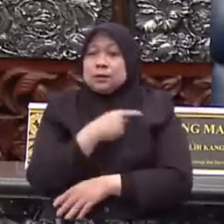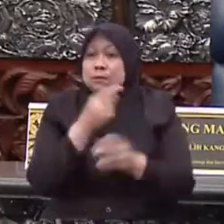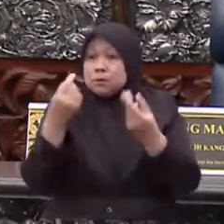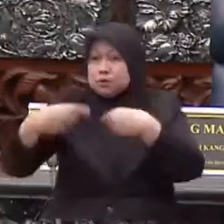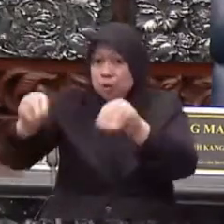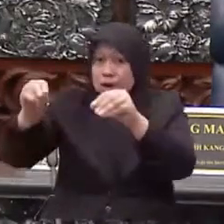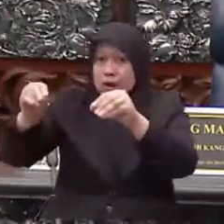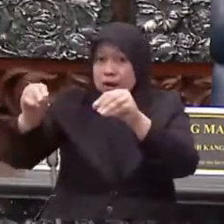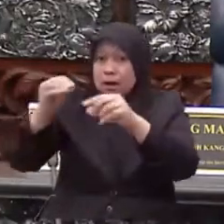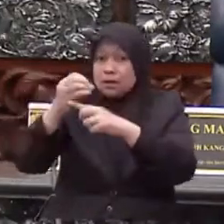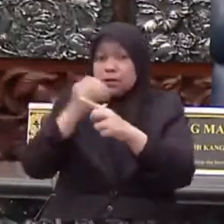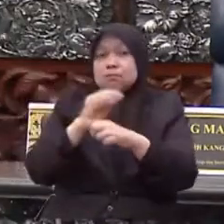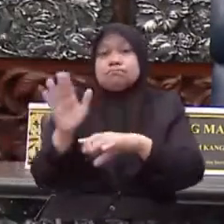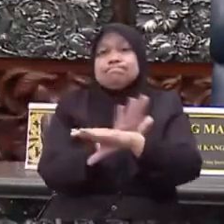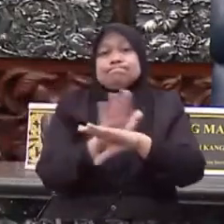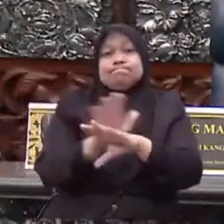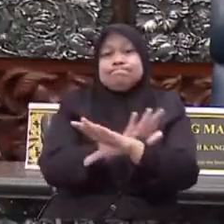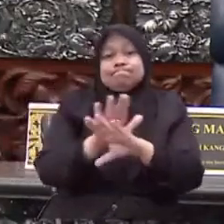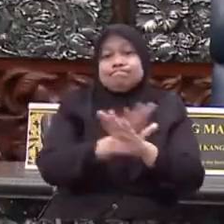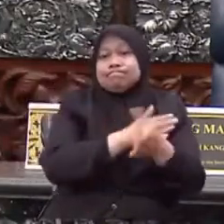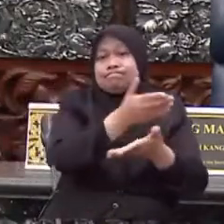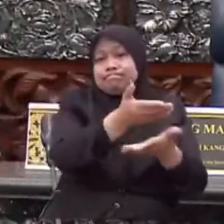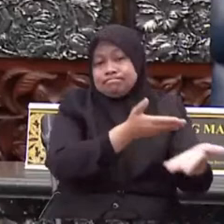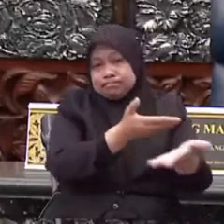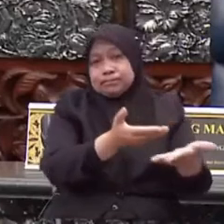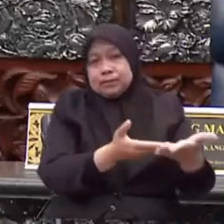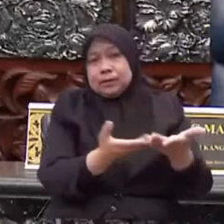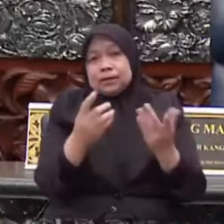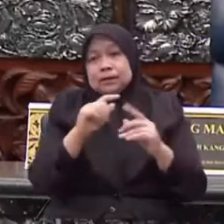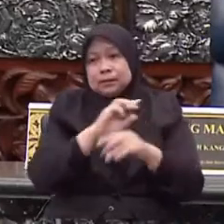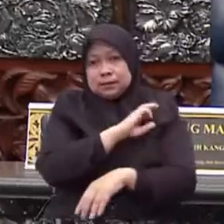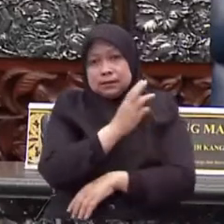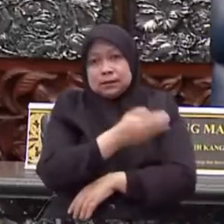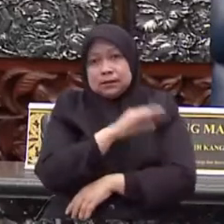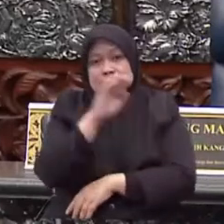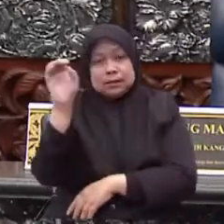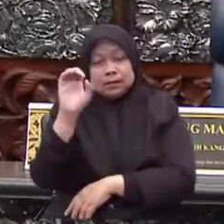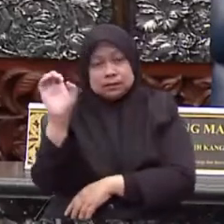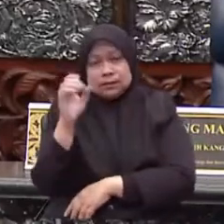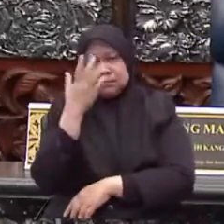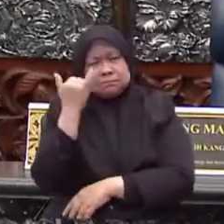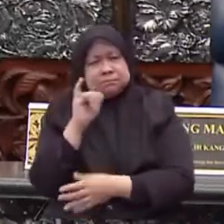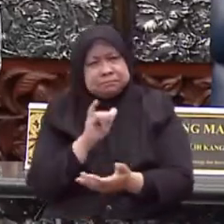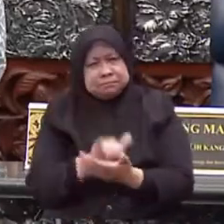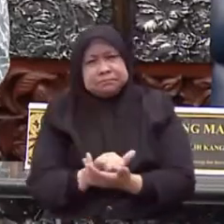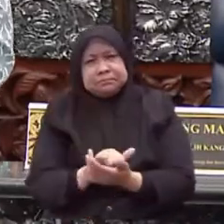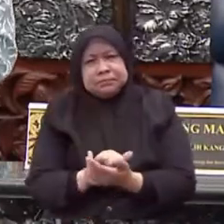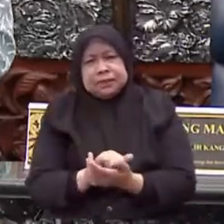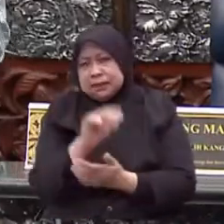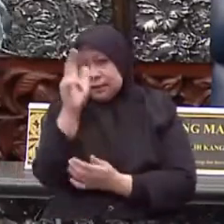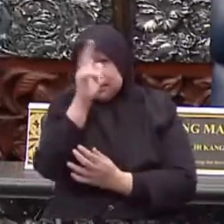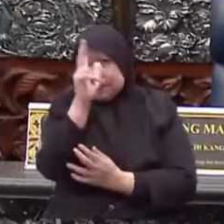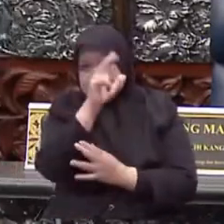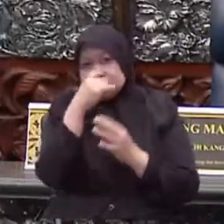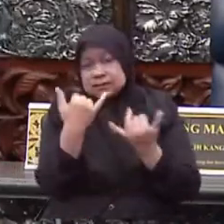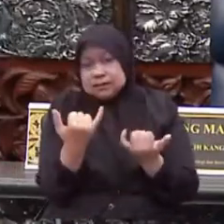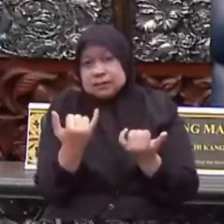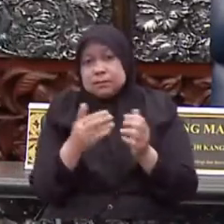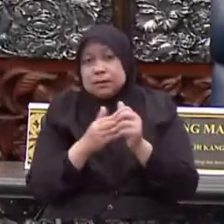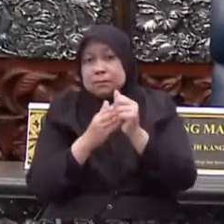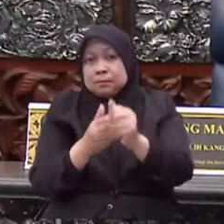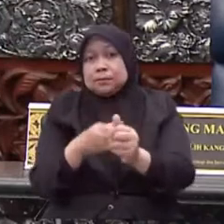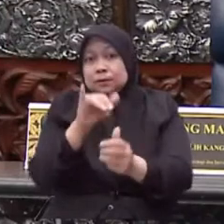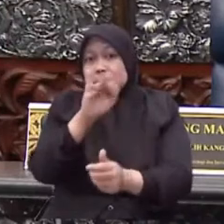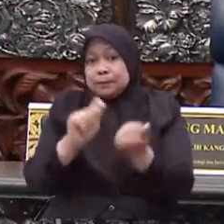menjual atau memperdagangkan tenaga elektrik yang ada di negara kita sebab itu kerajaan di bawah